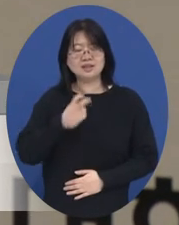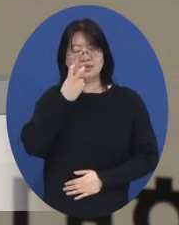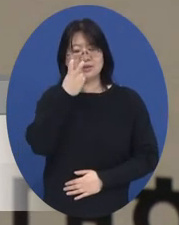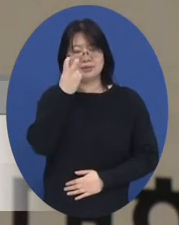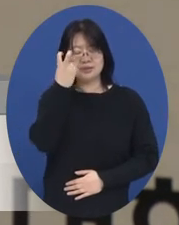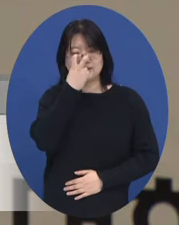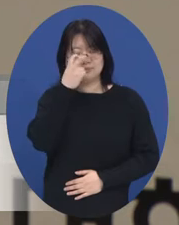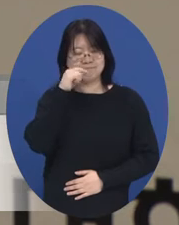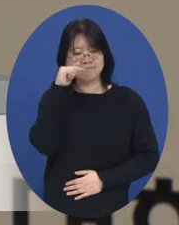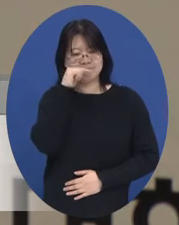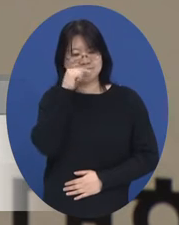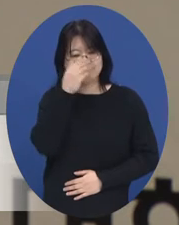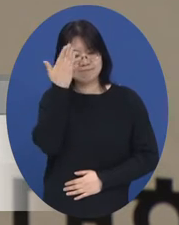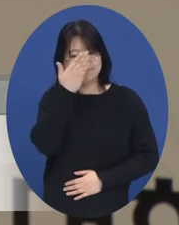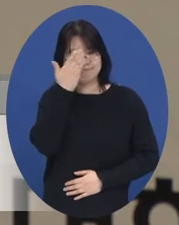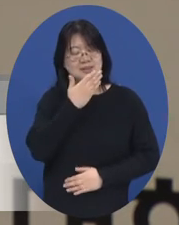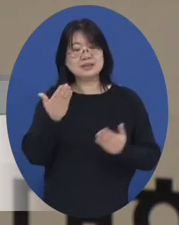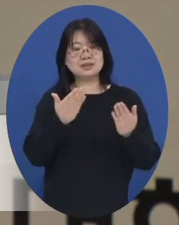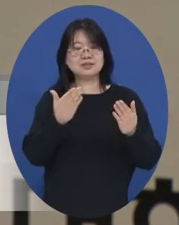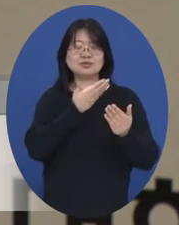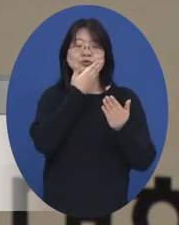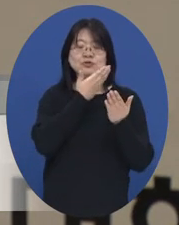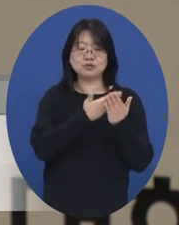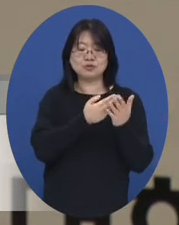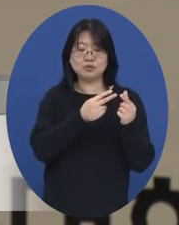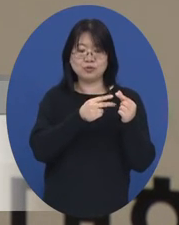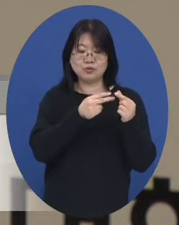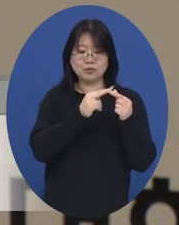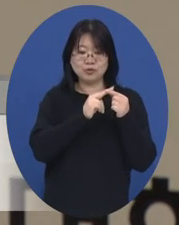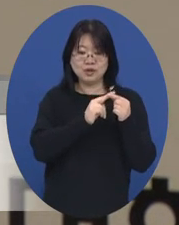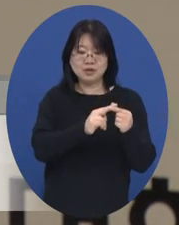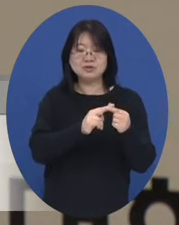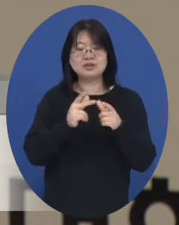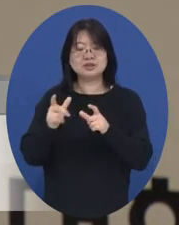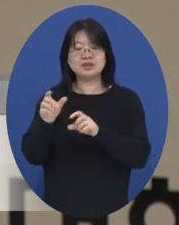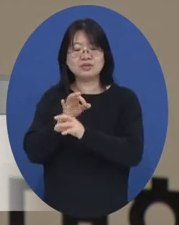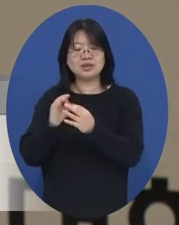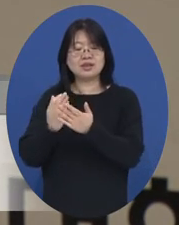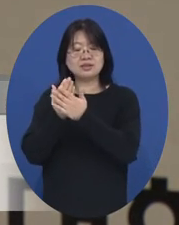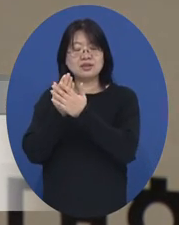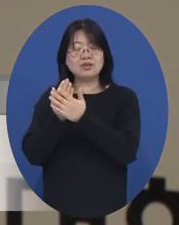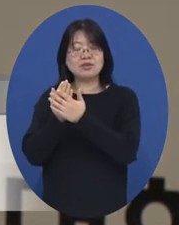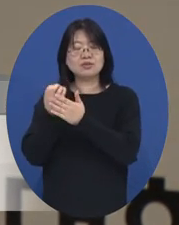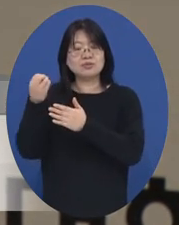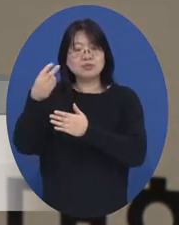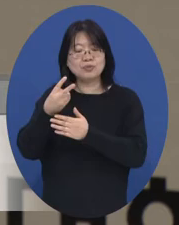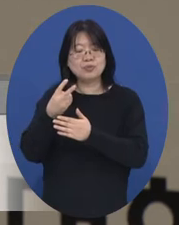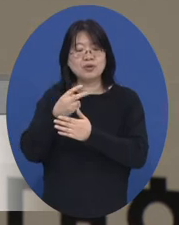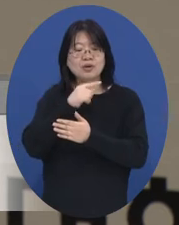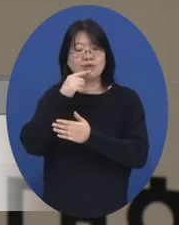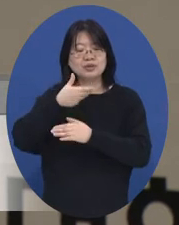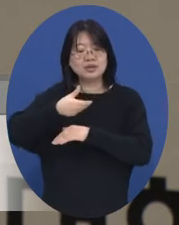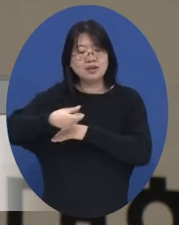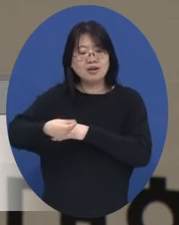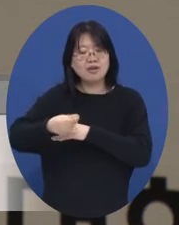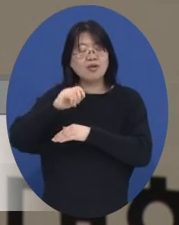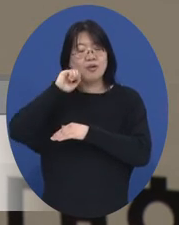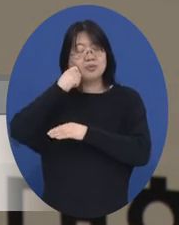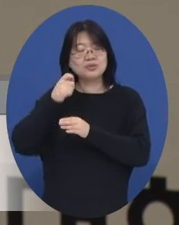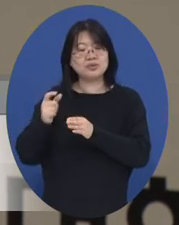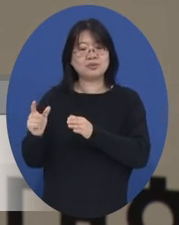지금은 방역에 힘쓰는 일도 중요하고 또한 지역경제 활성화 및 헌혈의